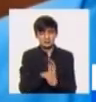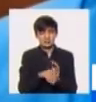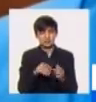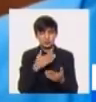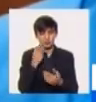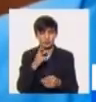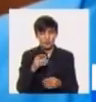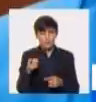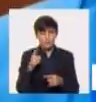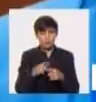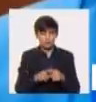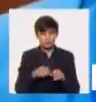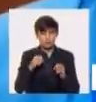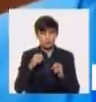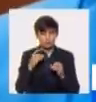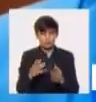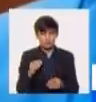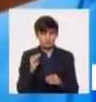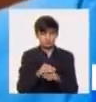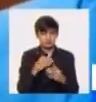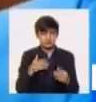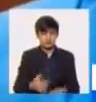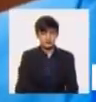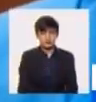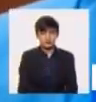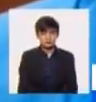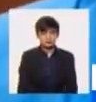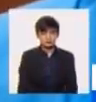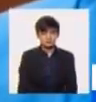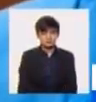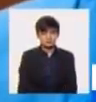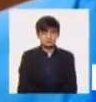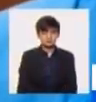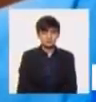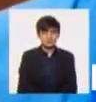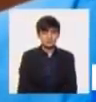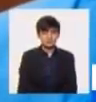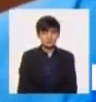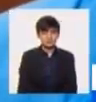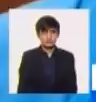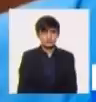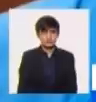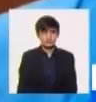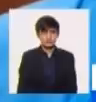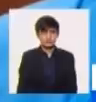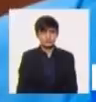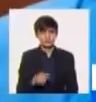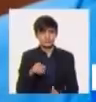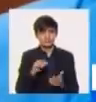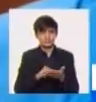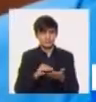тек қосымша ем ретінде қолданылады. Солай ғой. Тамара Костаевна.